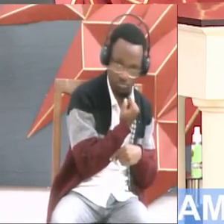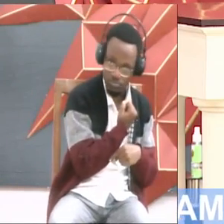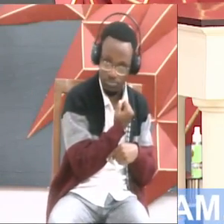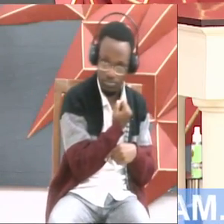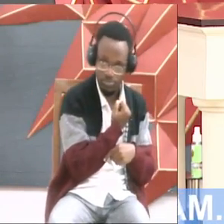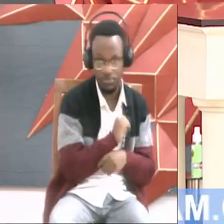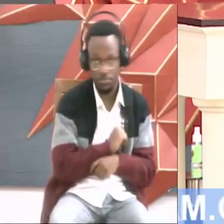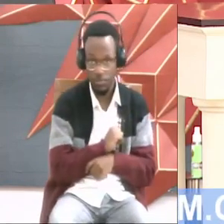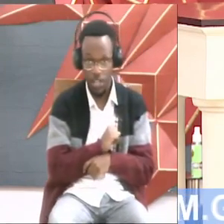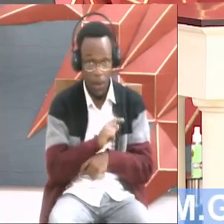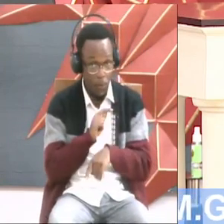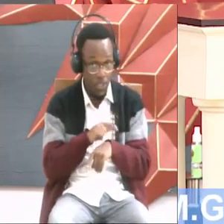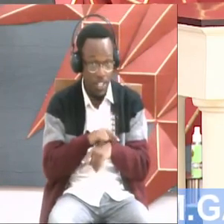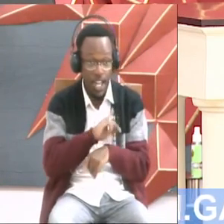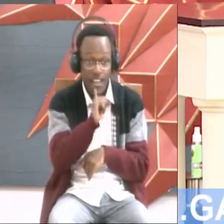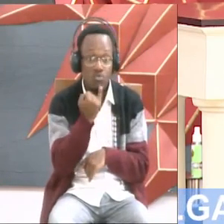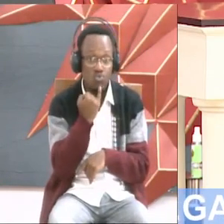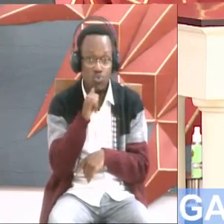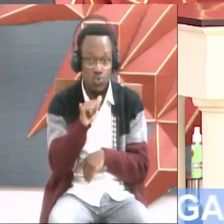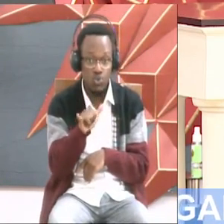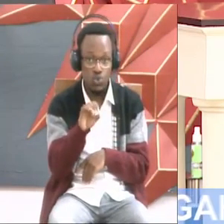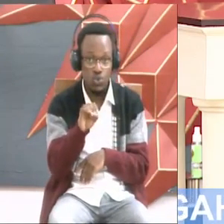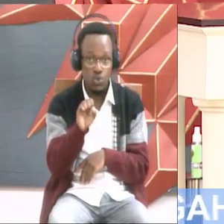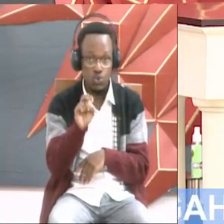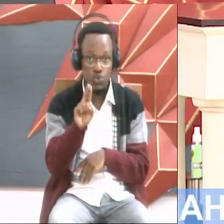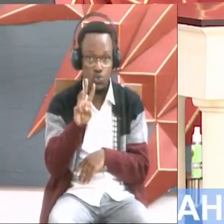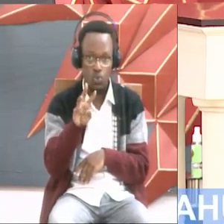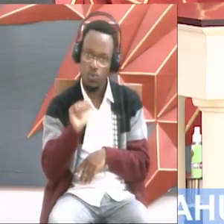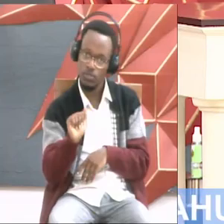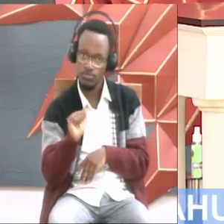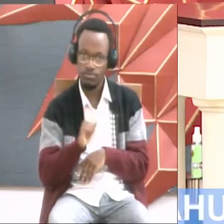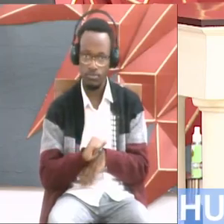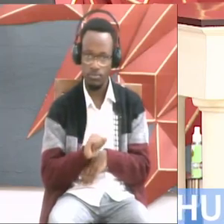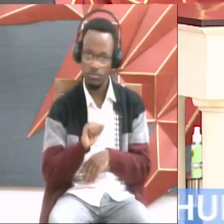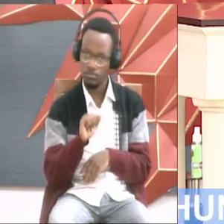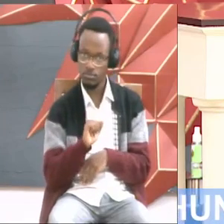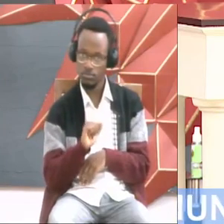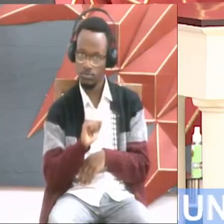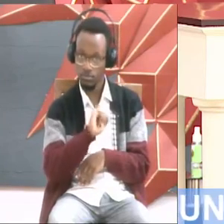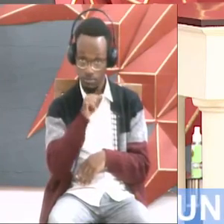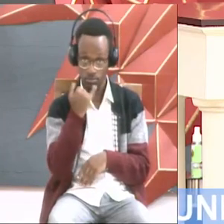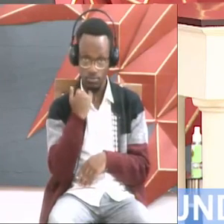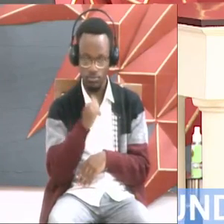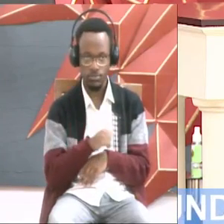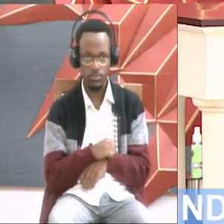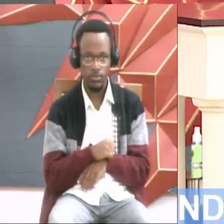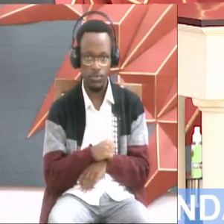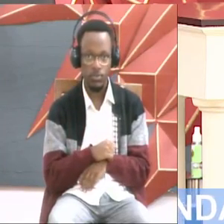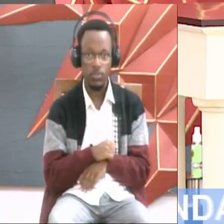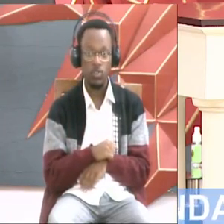Yosuwa ntihari kubibwirwa, ahubwo hari